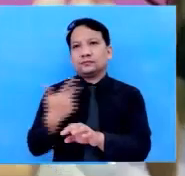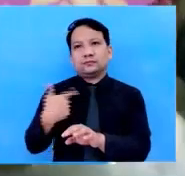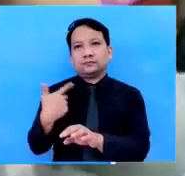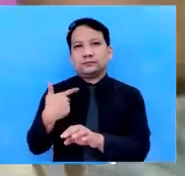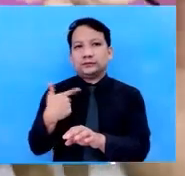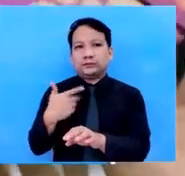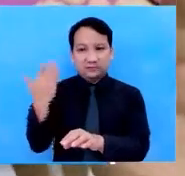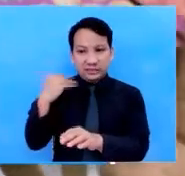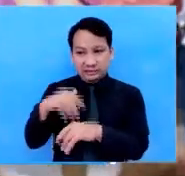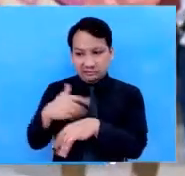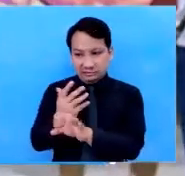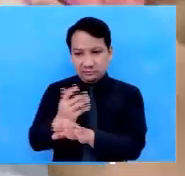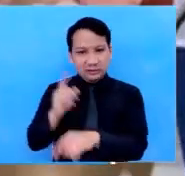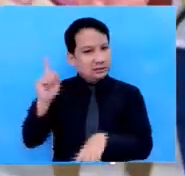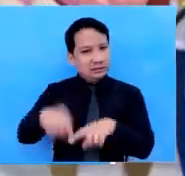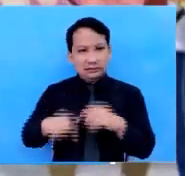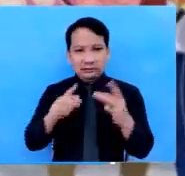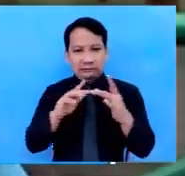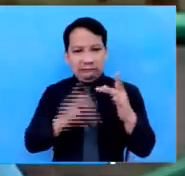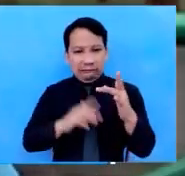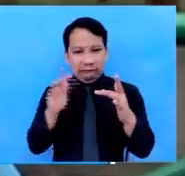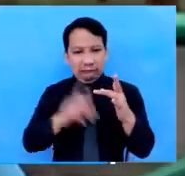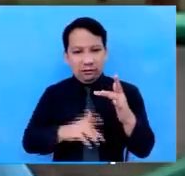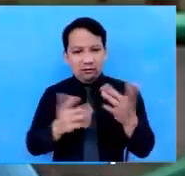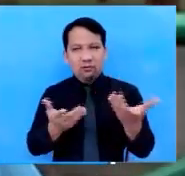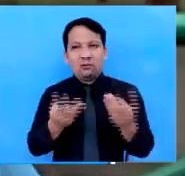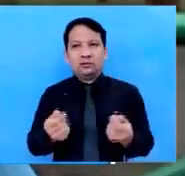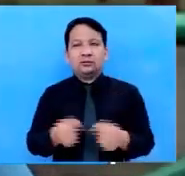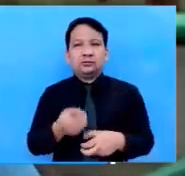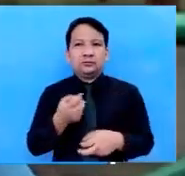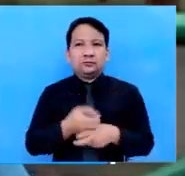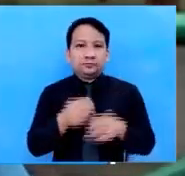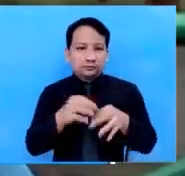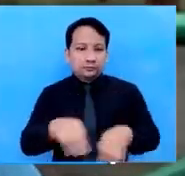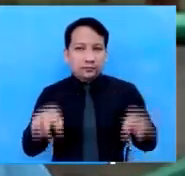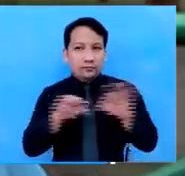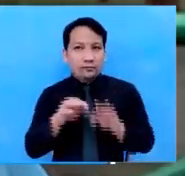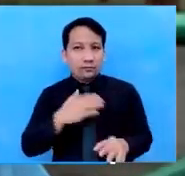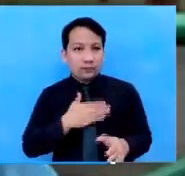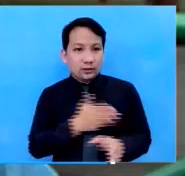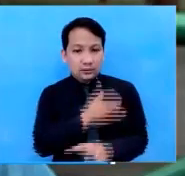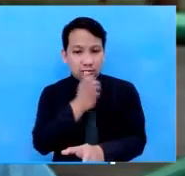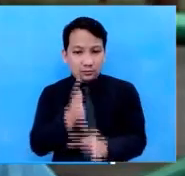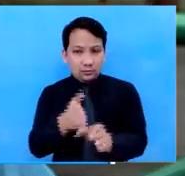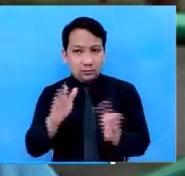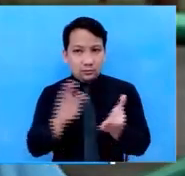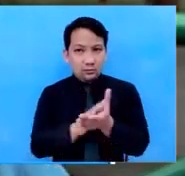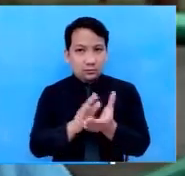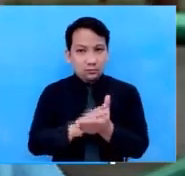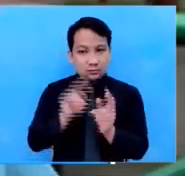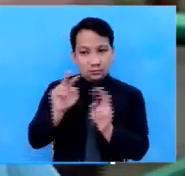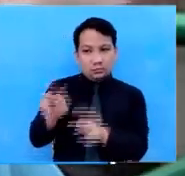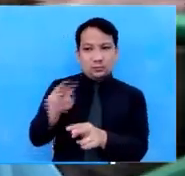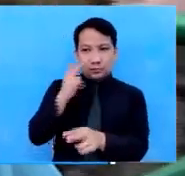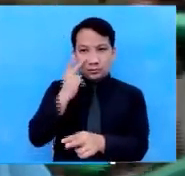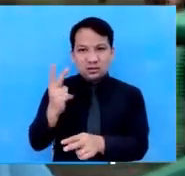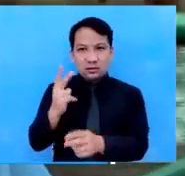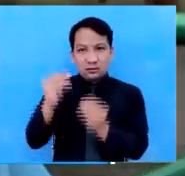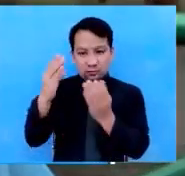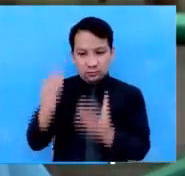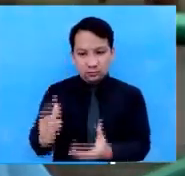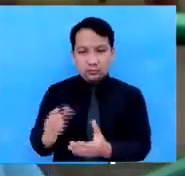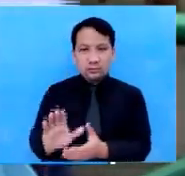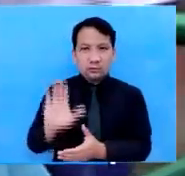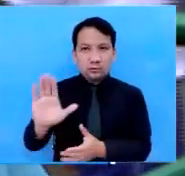ng internet connection, is mawala-wala. Importante lang sa akin makapasok siya ng school, makita niya yung mga teacher niya, makita niya yung